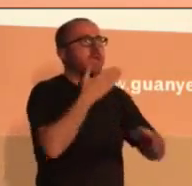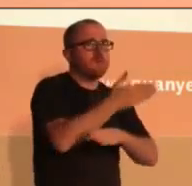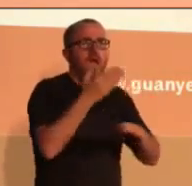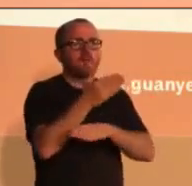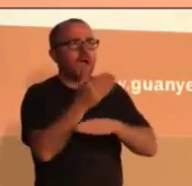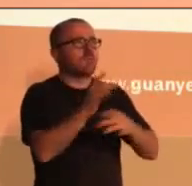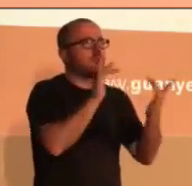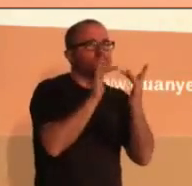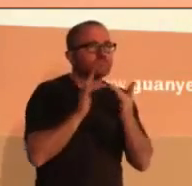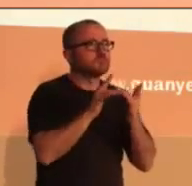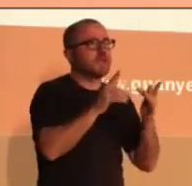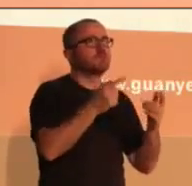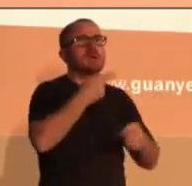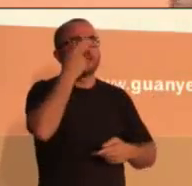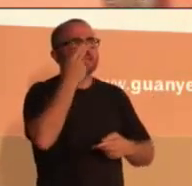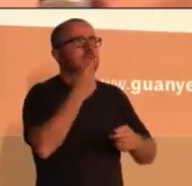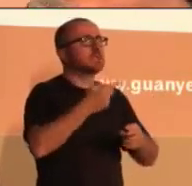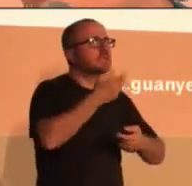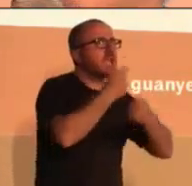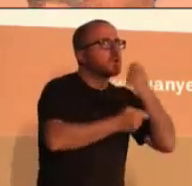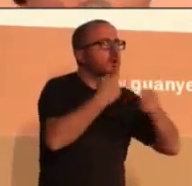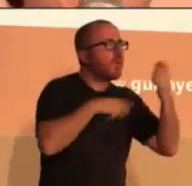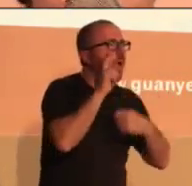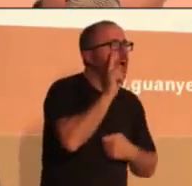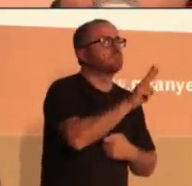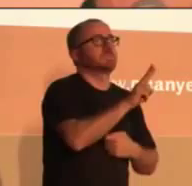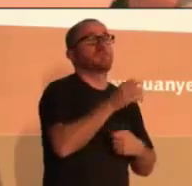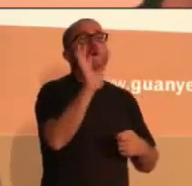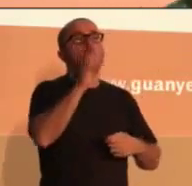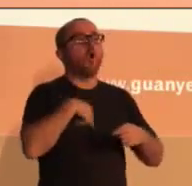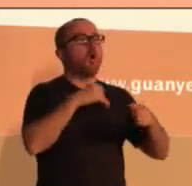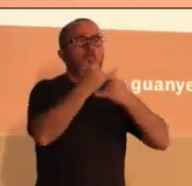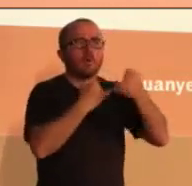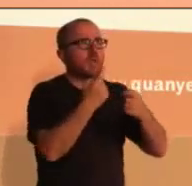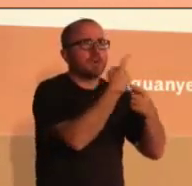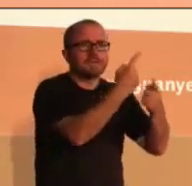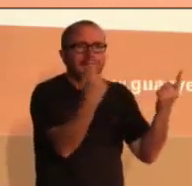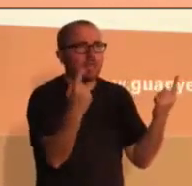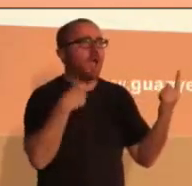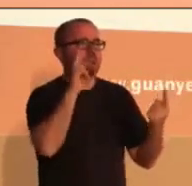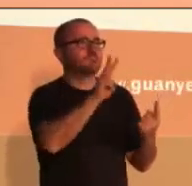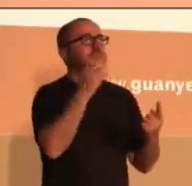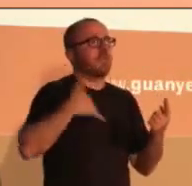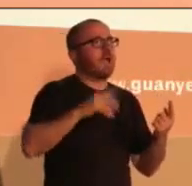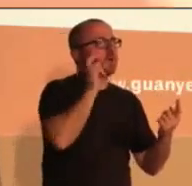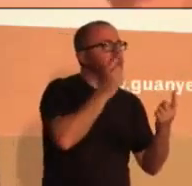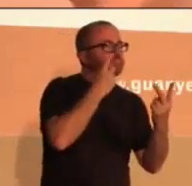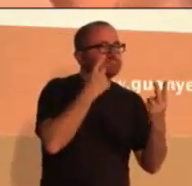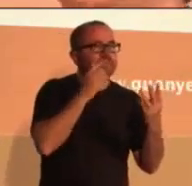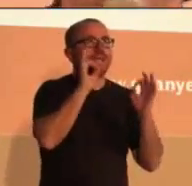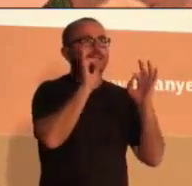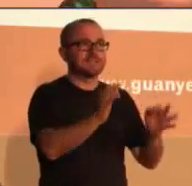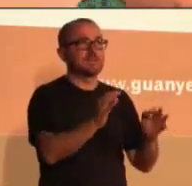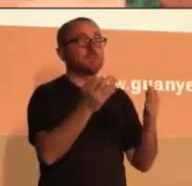els interessos econòmics, sabem que els lobbies tenen una força increïble, que tenen tentacles no només al poder polític, sinó al poder mediàtic, al poder